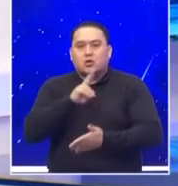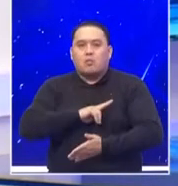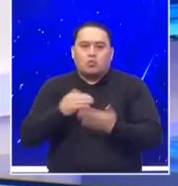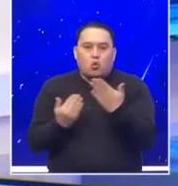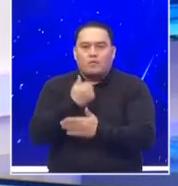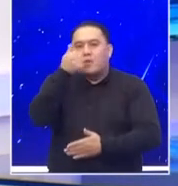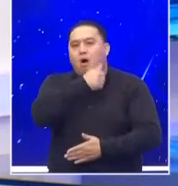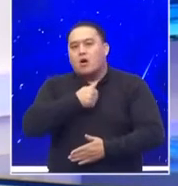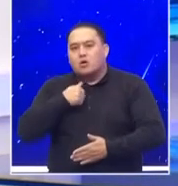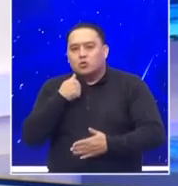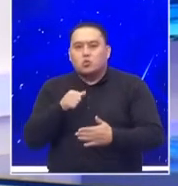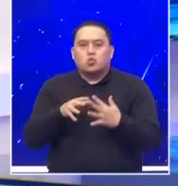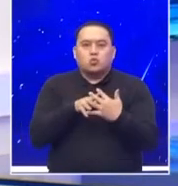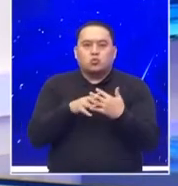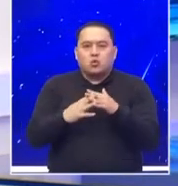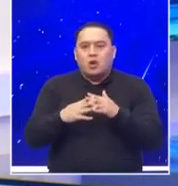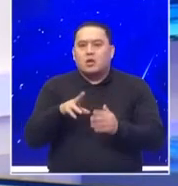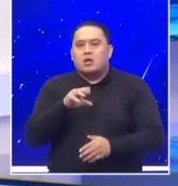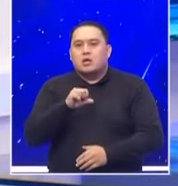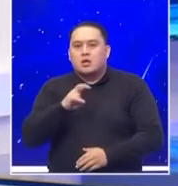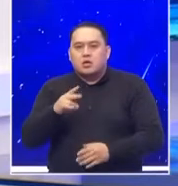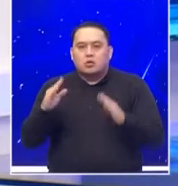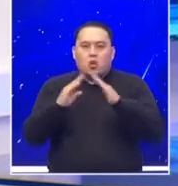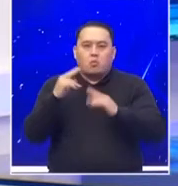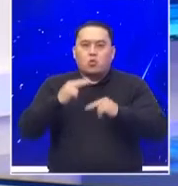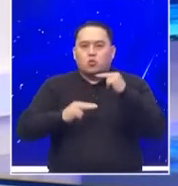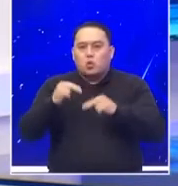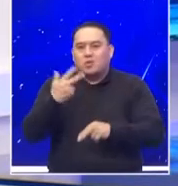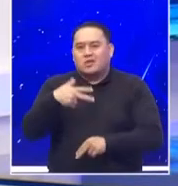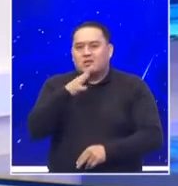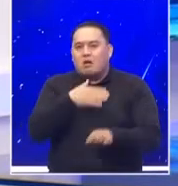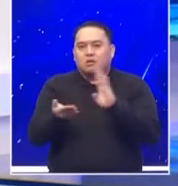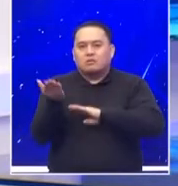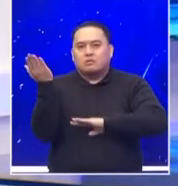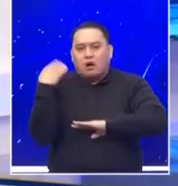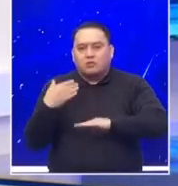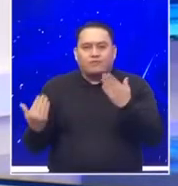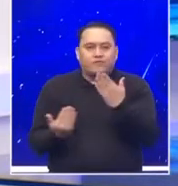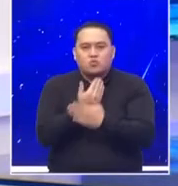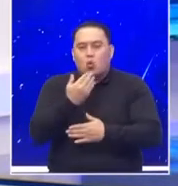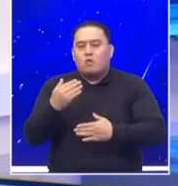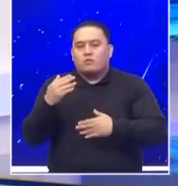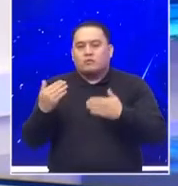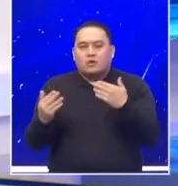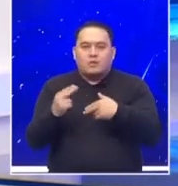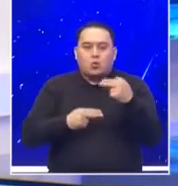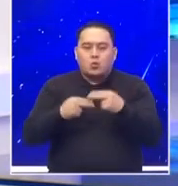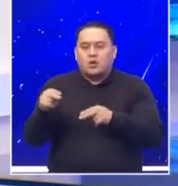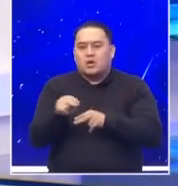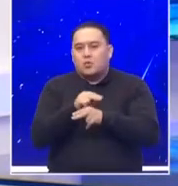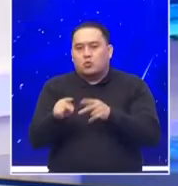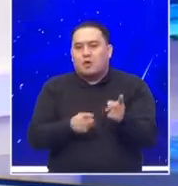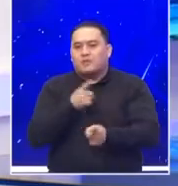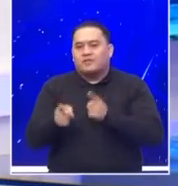новом году селе ужин было keygen ского района дом культуры построены более 30 лет назад вновь встречает сельчан после реконструкции